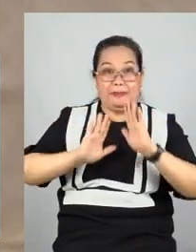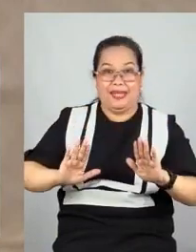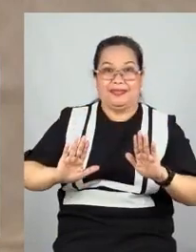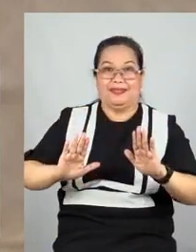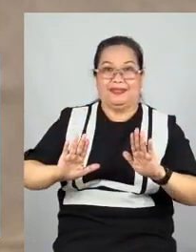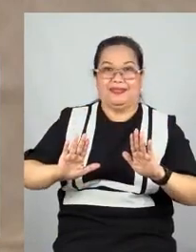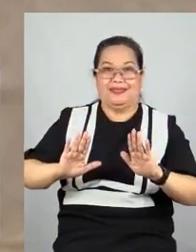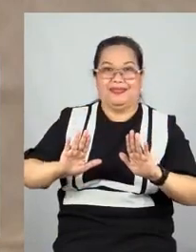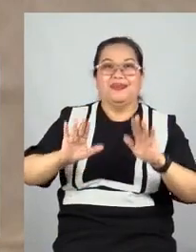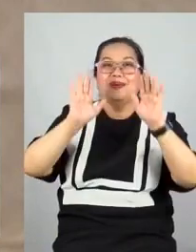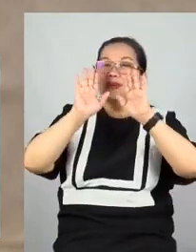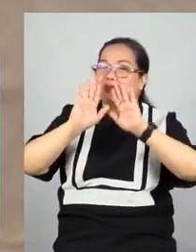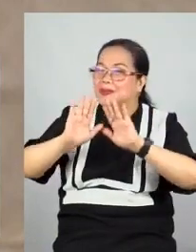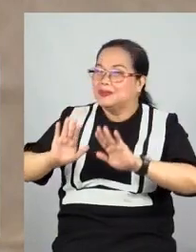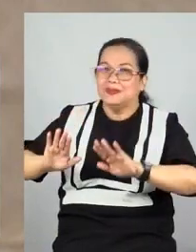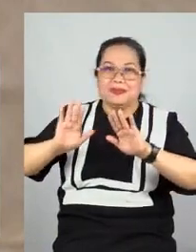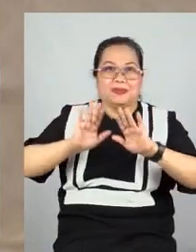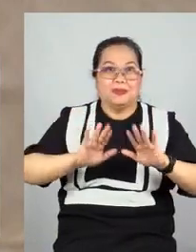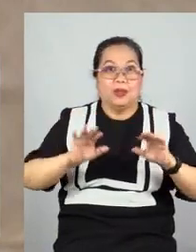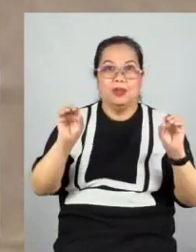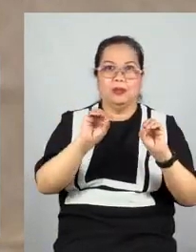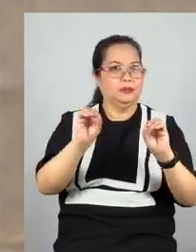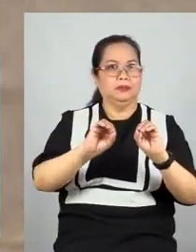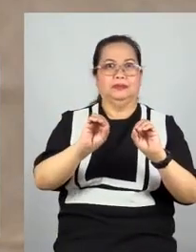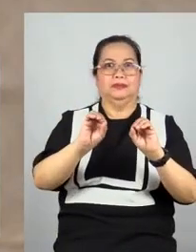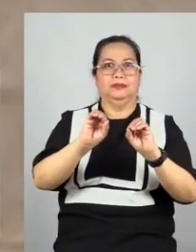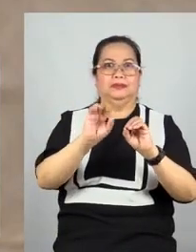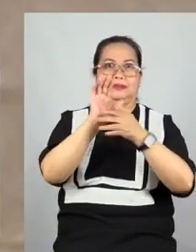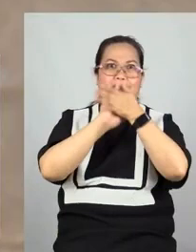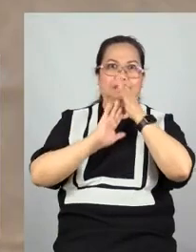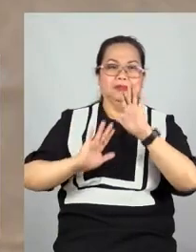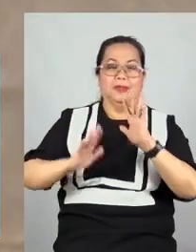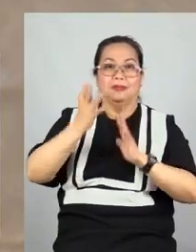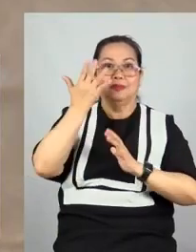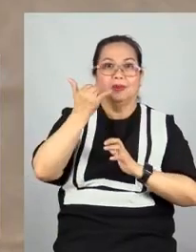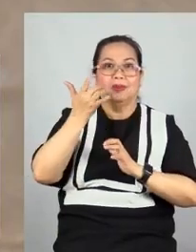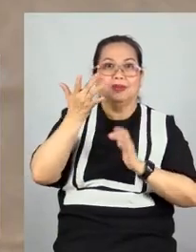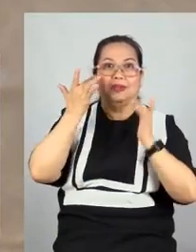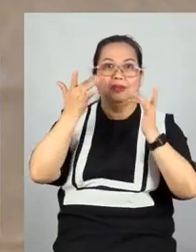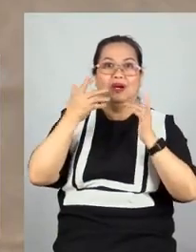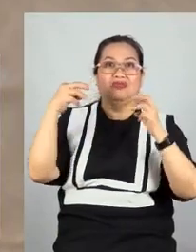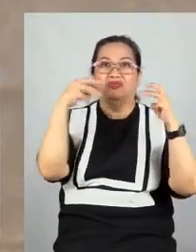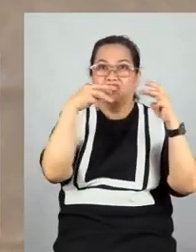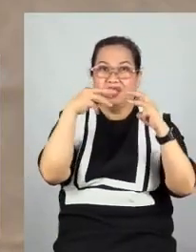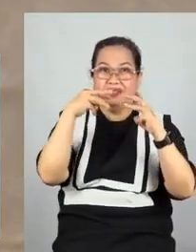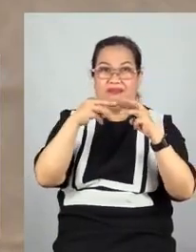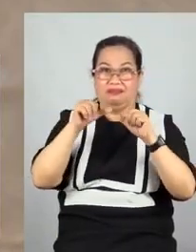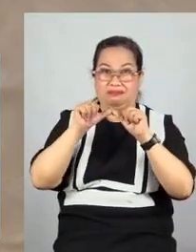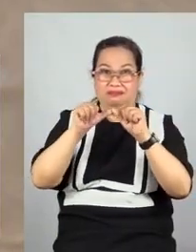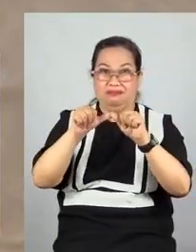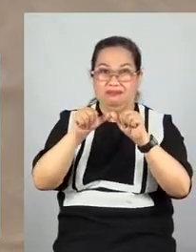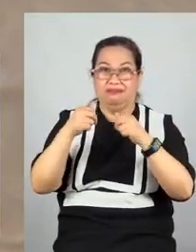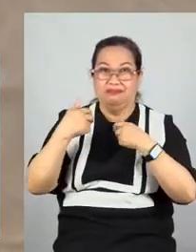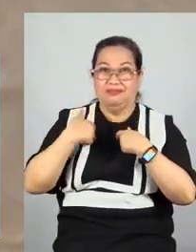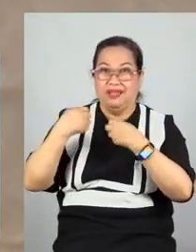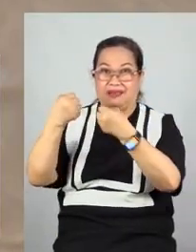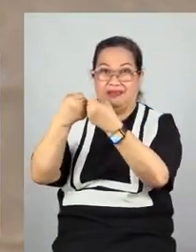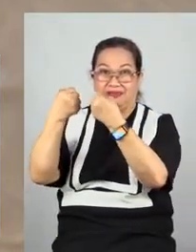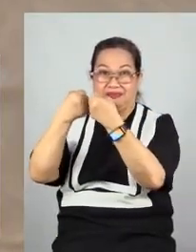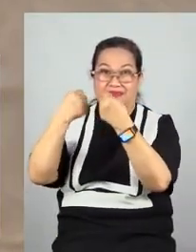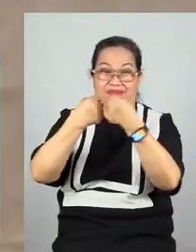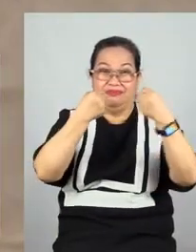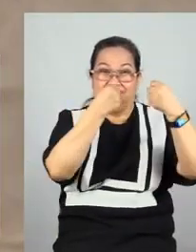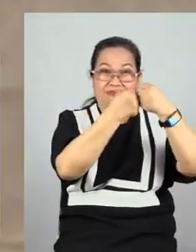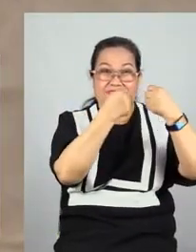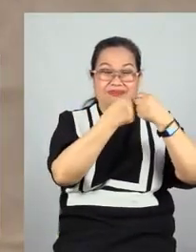Pero madalas, walang kapayapaan pag Pasko. Meron pa rin mga gera, meron pa rin nag-aaway, meron